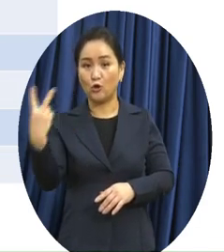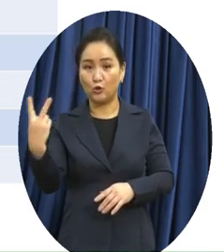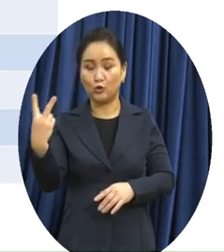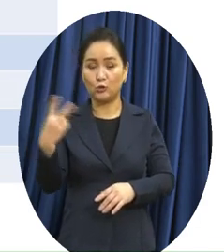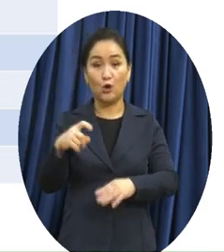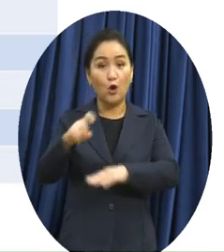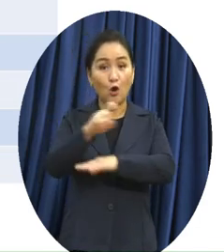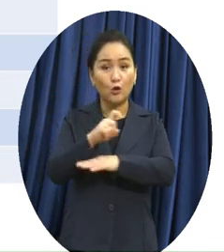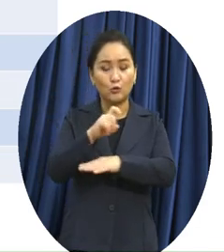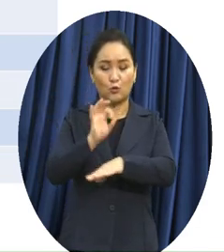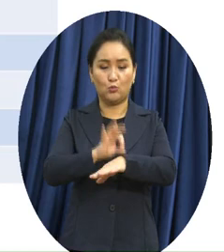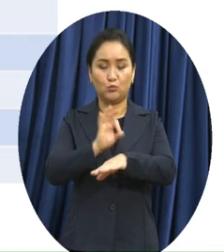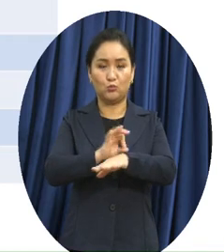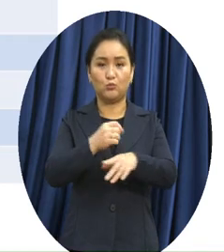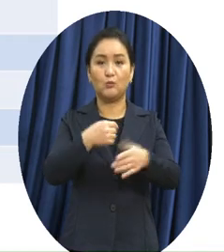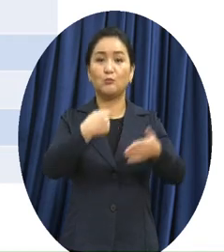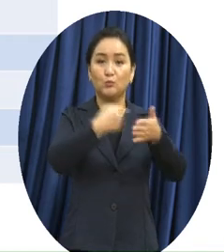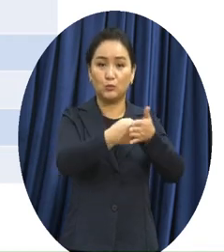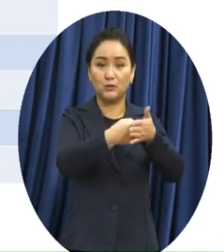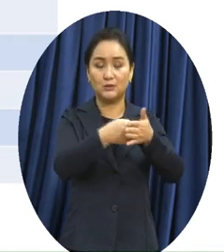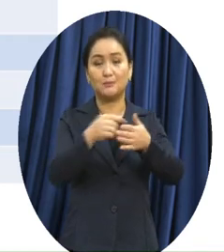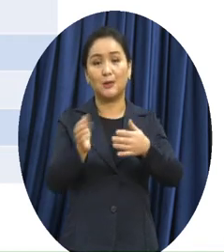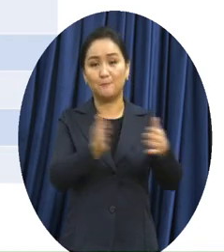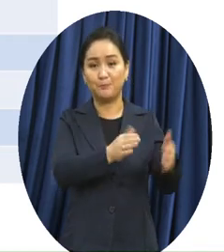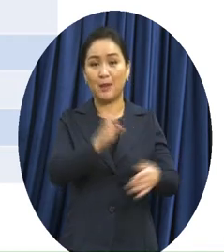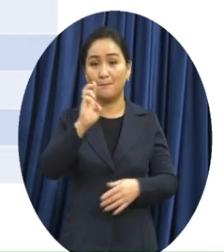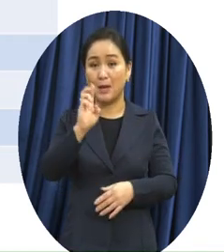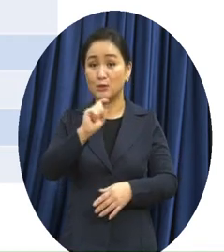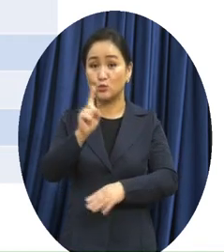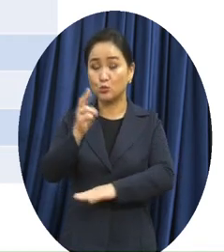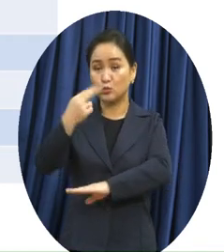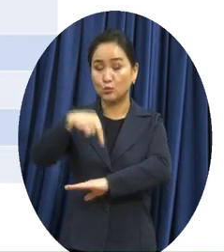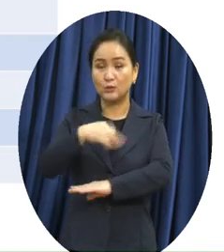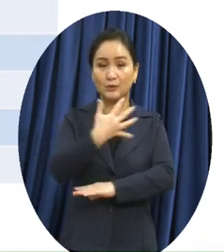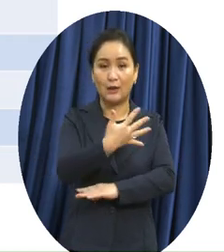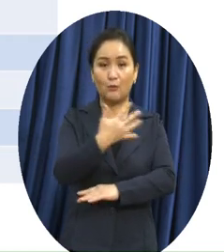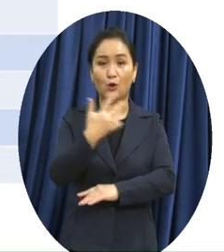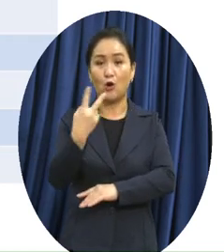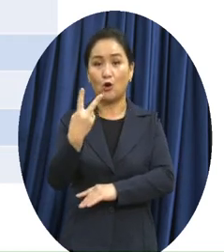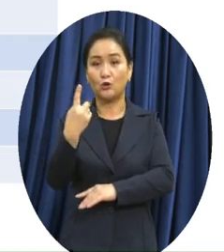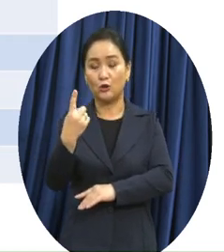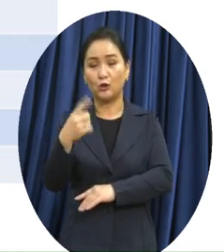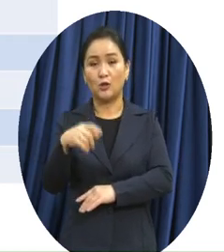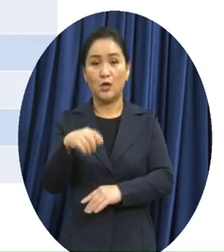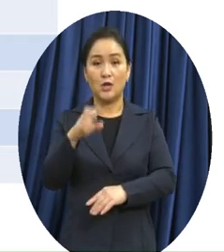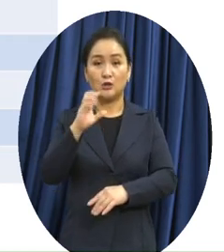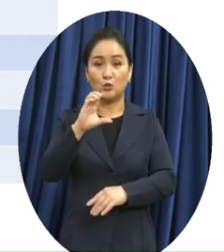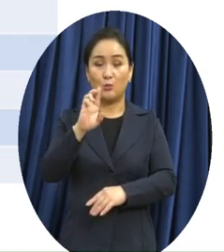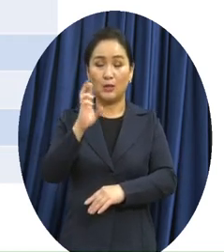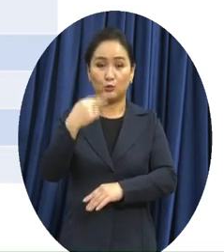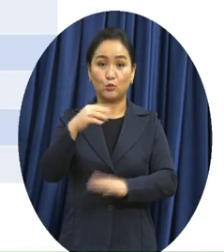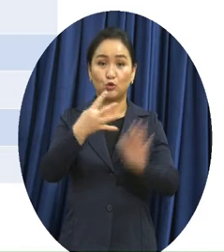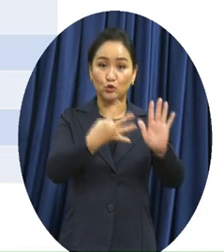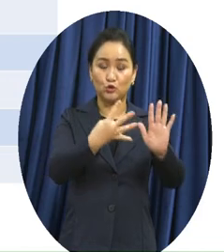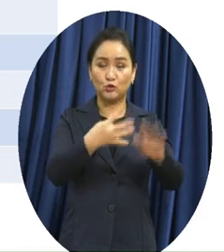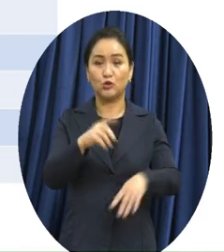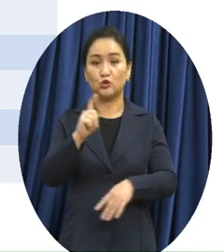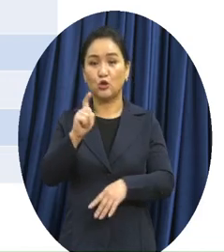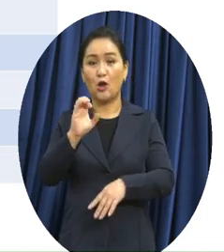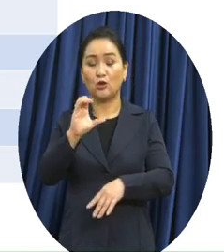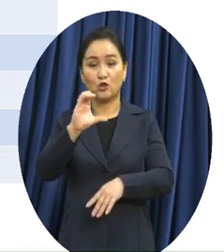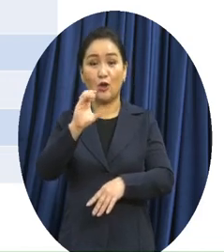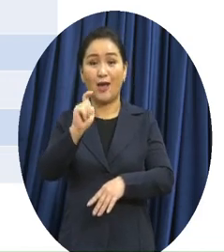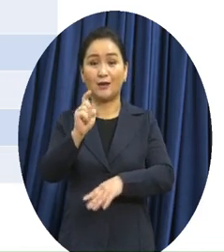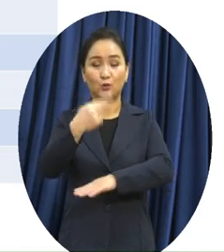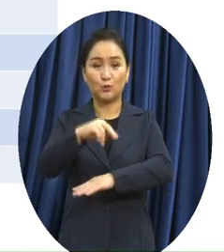хороонд бол өвчлөлүүд бүртгэгдсэн байна. Мөн Баянзүрх дүүргийн 5, 21, Сөхбаатар дүүргийн 9, Сонгон хайхын